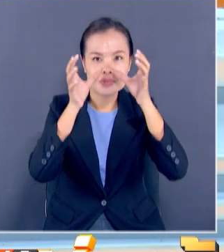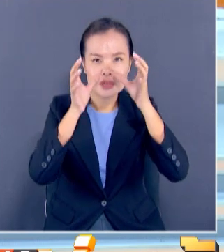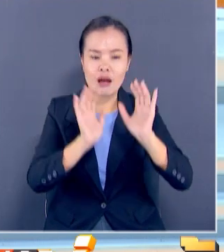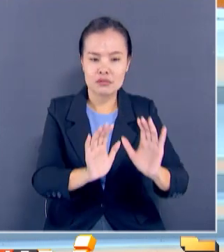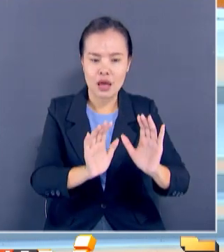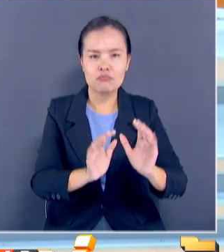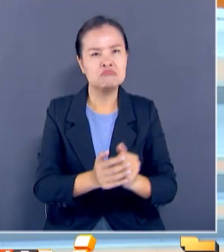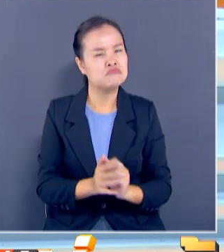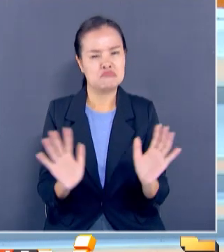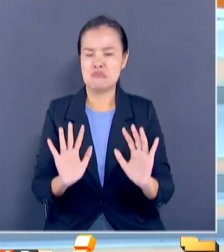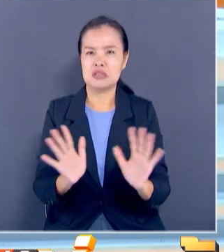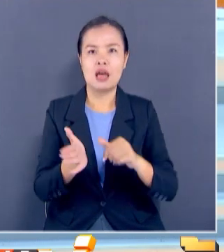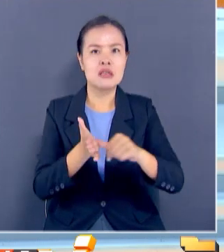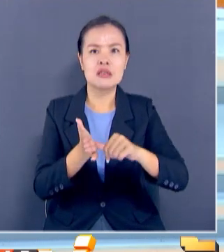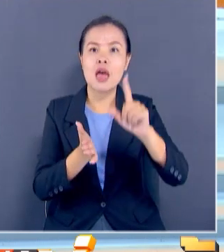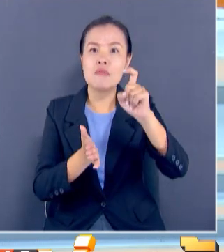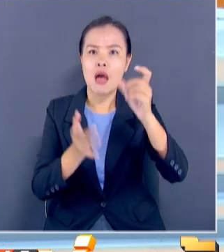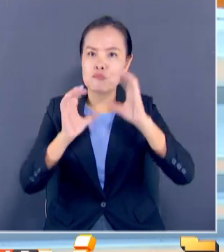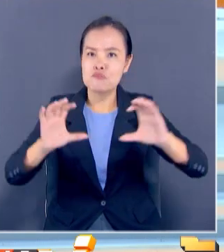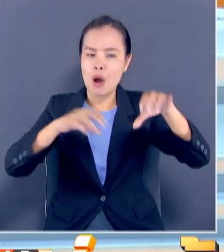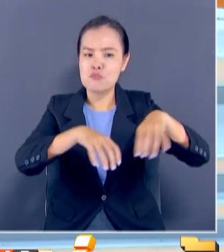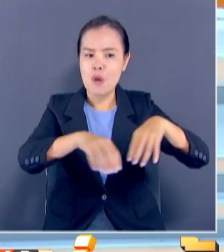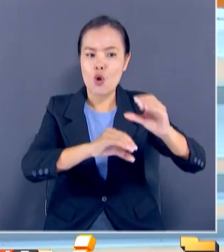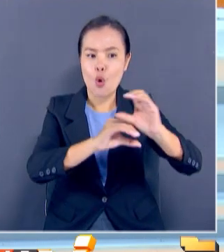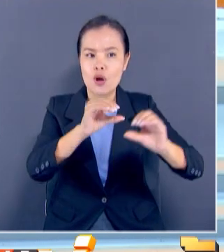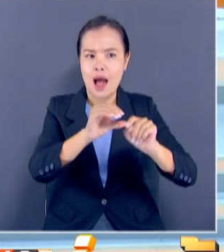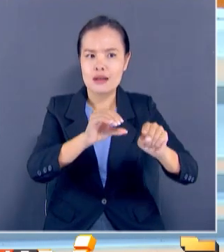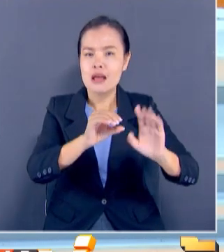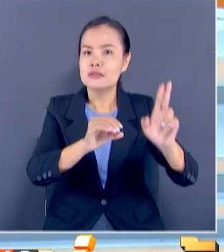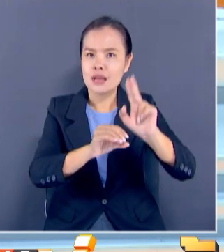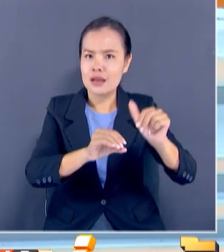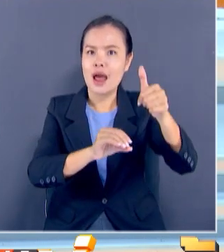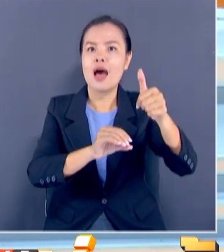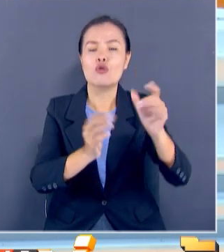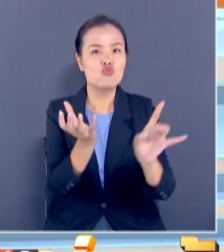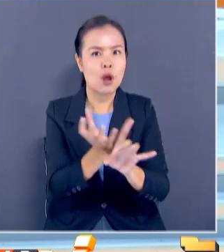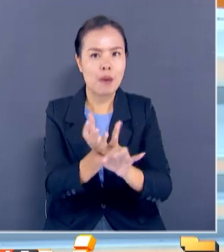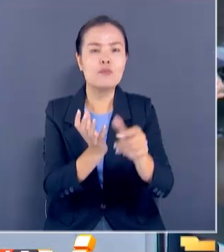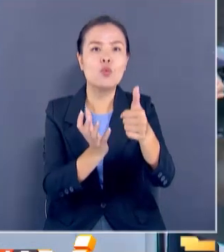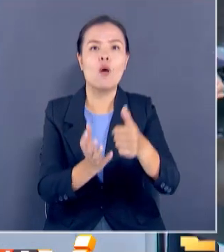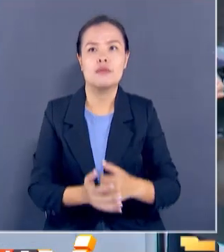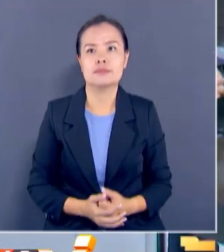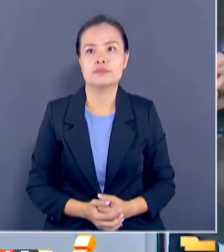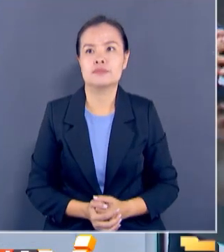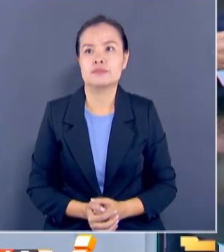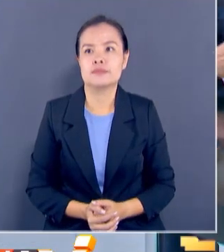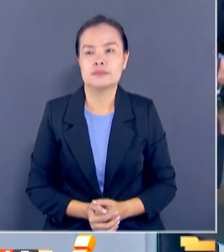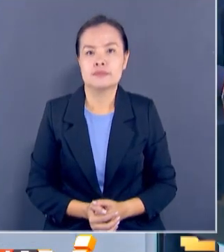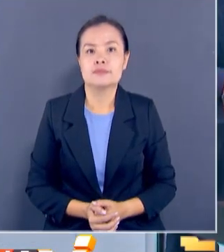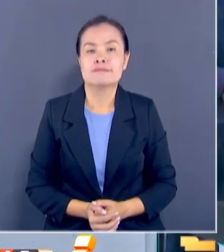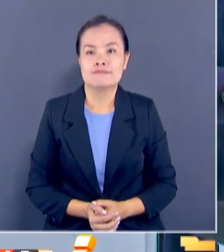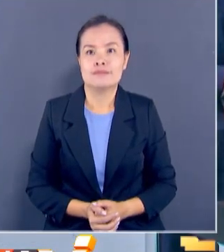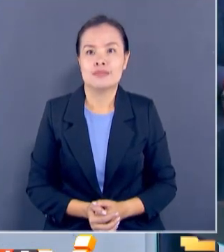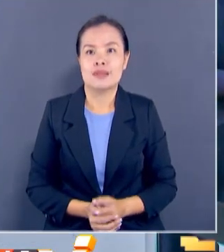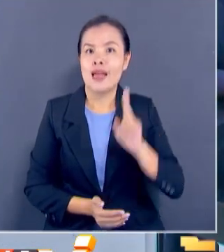จะใช่ทางออกครับโดยแนะว่ารัฐบาลให้ไปบริหารจัดการโครงการที่มีอยู่แล้วให้ใช้ได้เต็มประสิทธิภาพก่อนครับในรายการโมโนจอ